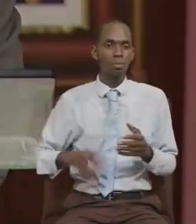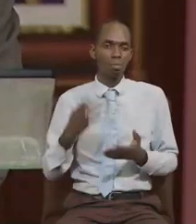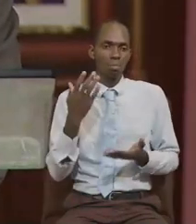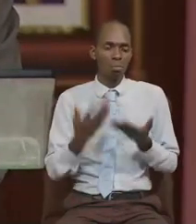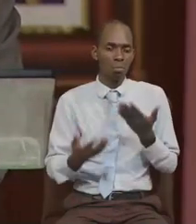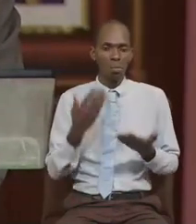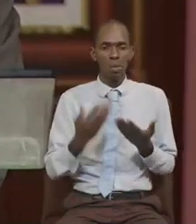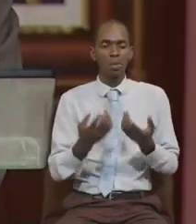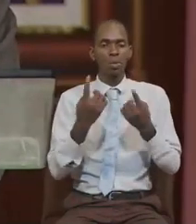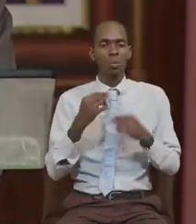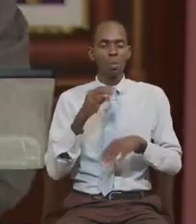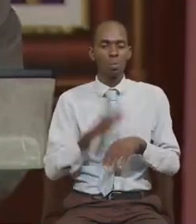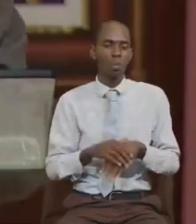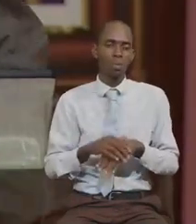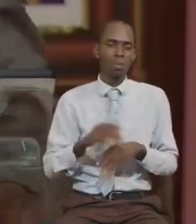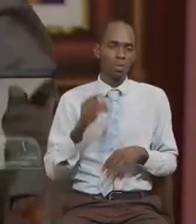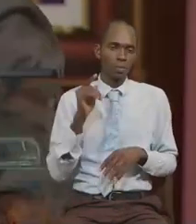moi.